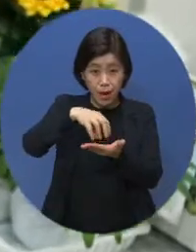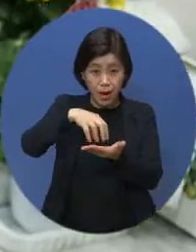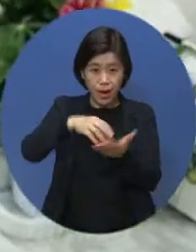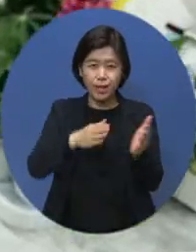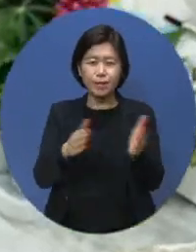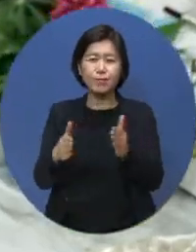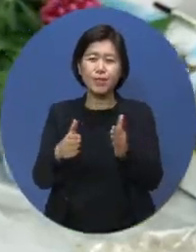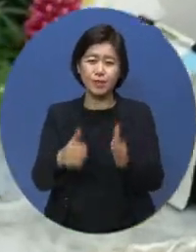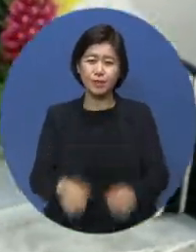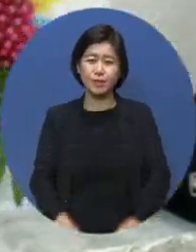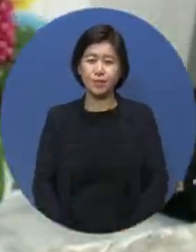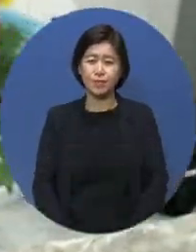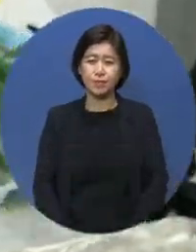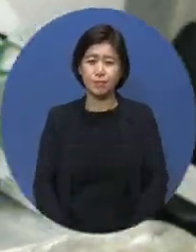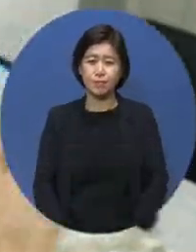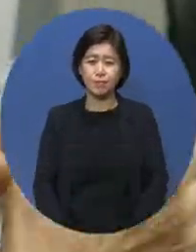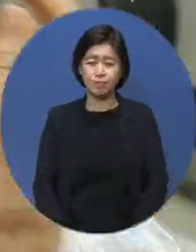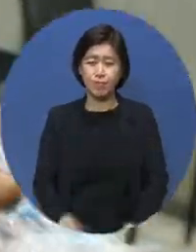상황보고 때